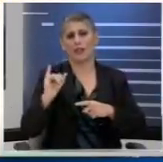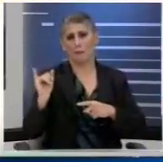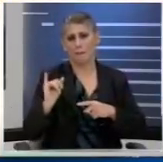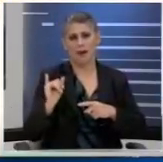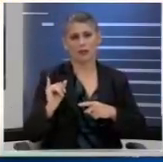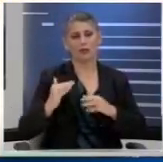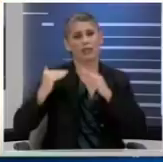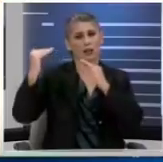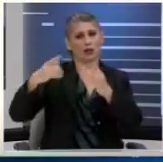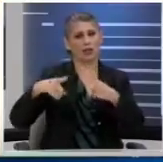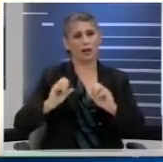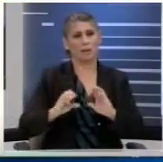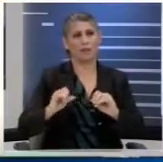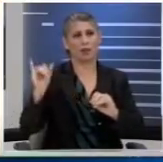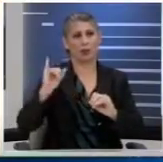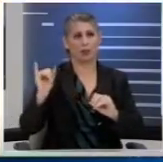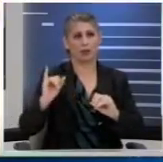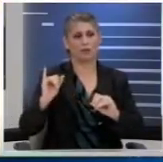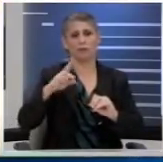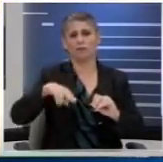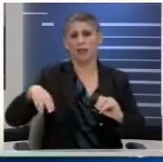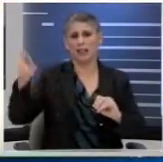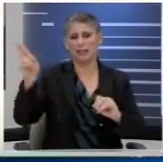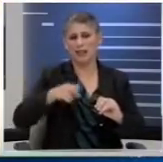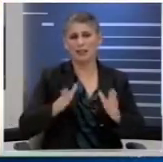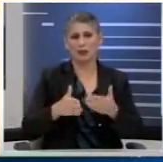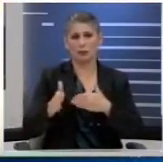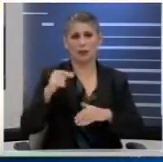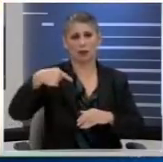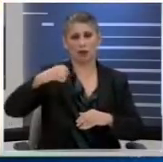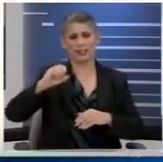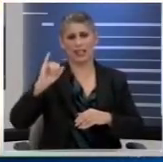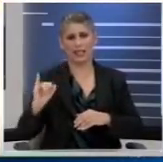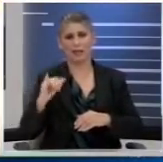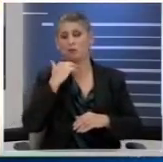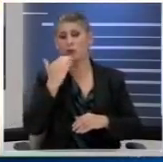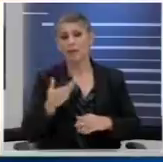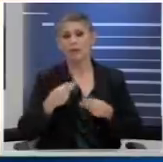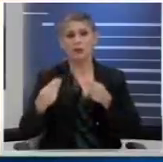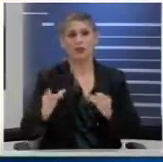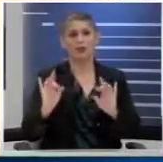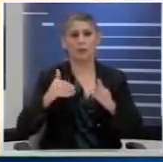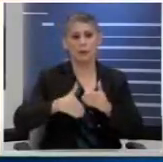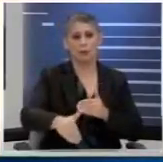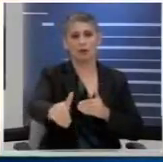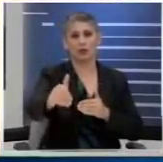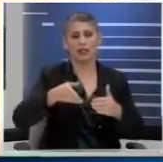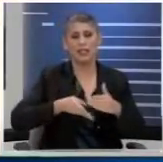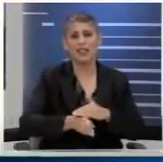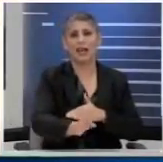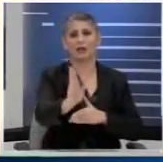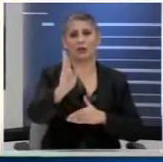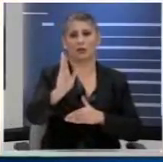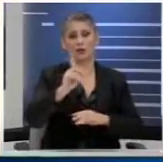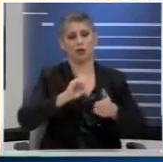και ανώτατων εκπαιδευτικών ιδρυμάτων, με κατάργηση τμήματων ΤΕΗ, τα οποία δεν μπορούν να δώσουν καμία προοπτική, καμία διέξοδο